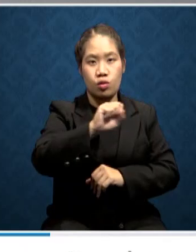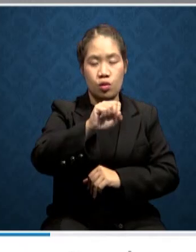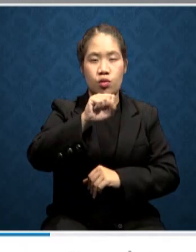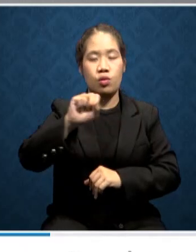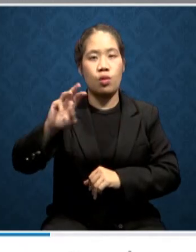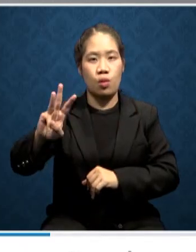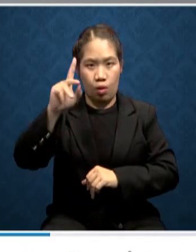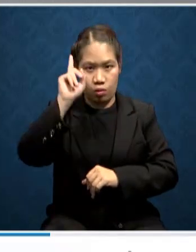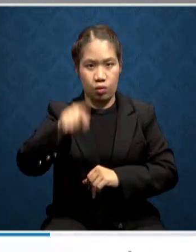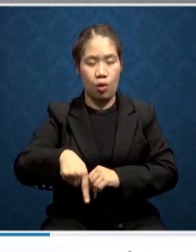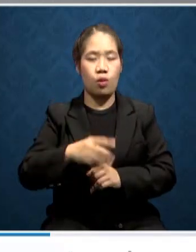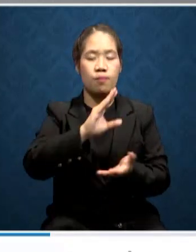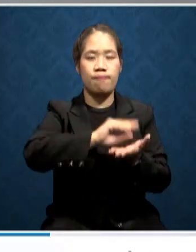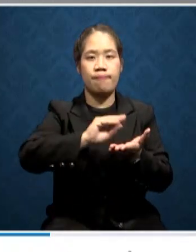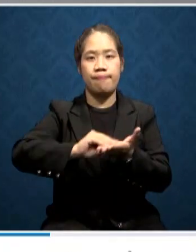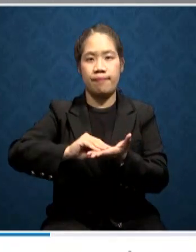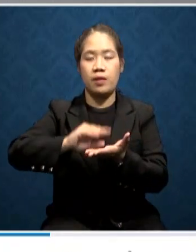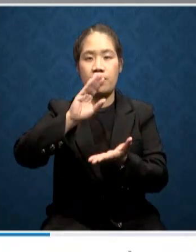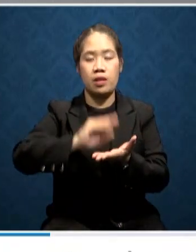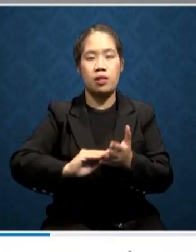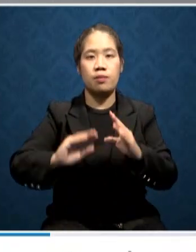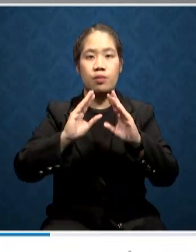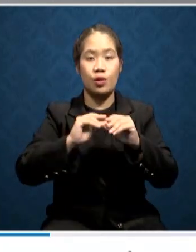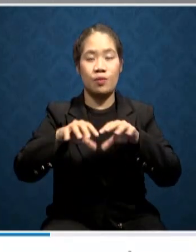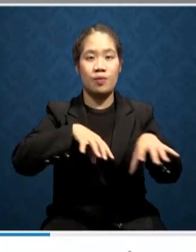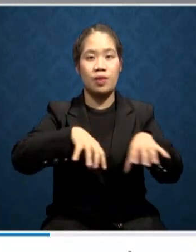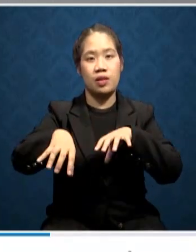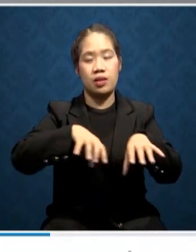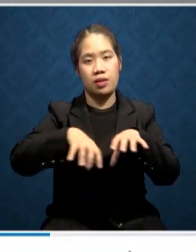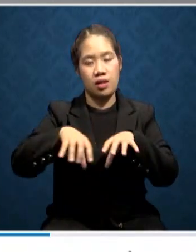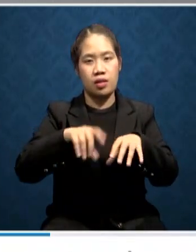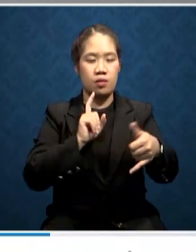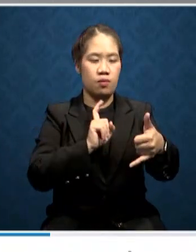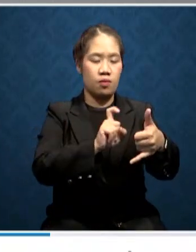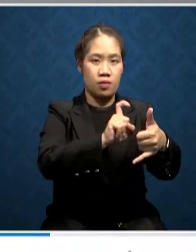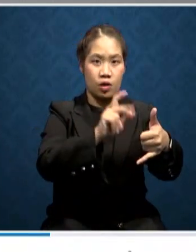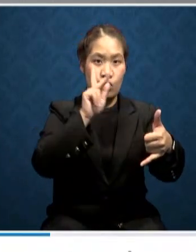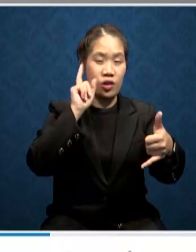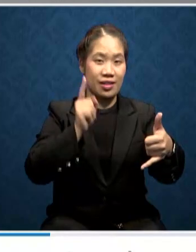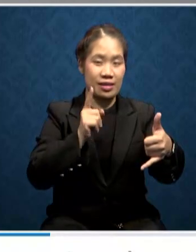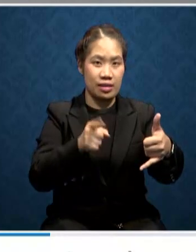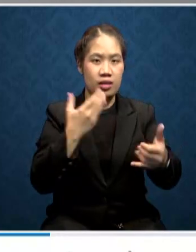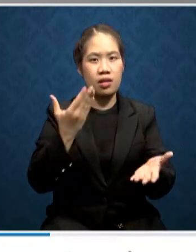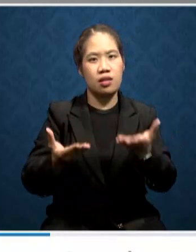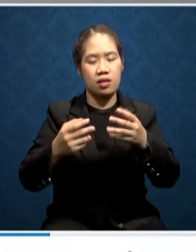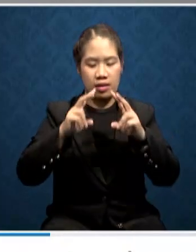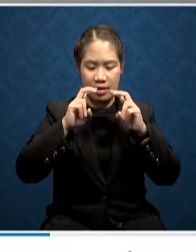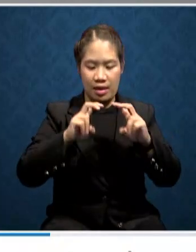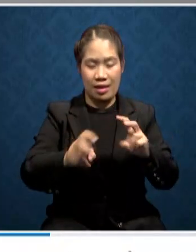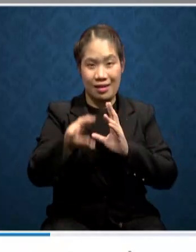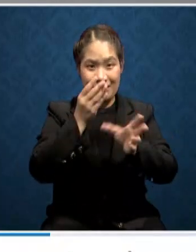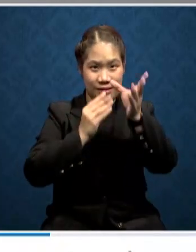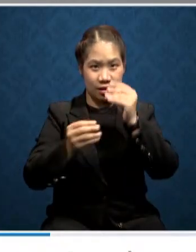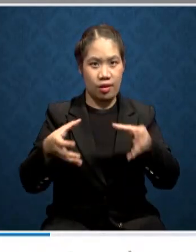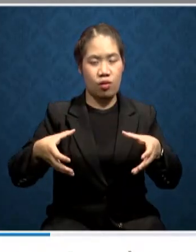เปิดเผยบันทึกการประชุมรายงานการดำเนินการรายงานการสอบหาข้อเท็จจริงหรือรายงานการศึกษาแล้วแต่กรณีของ